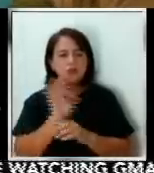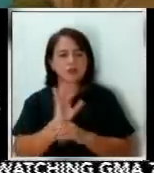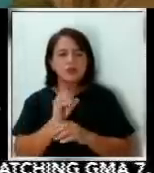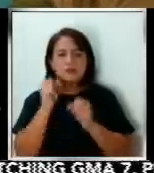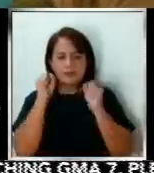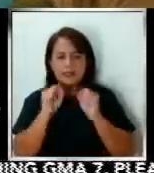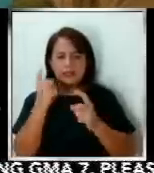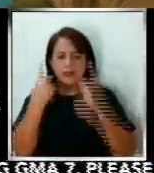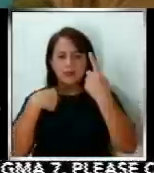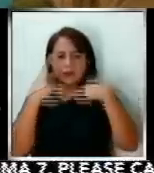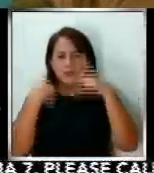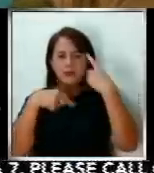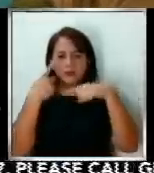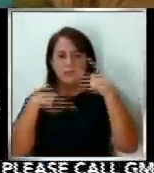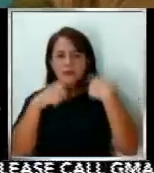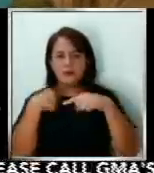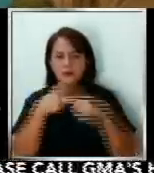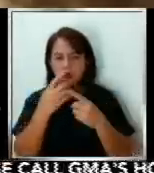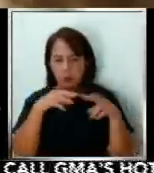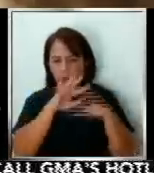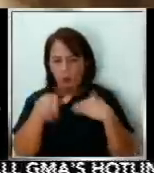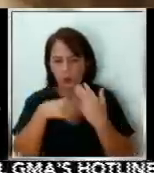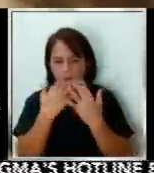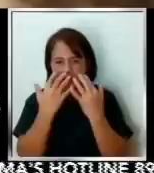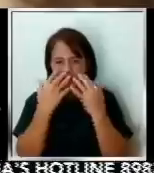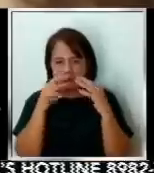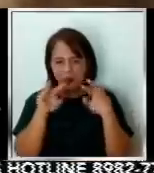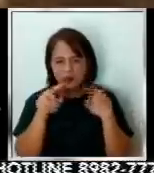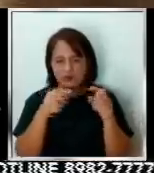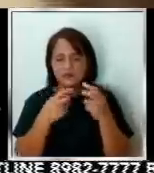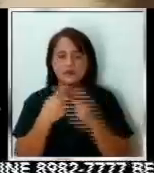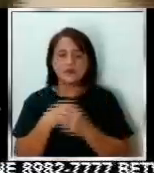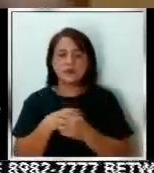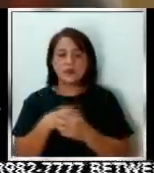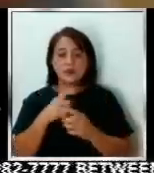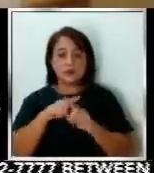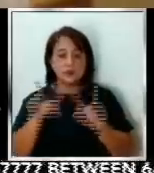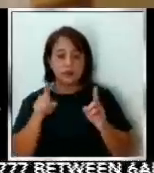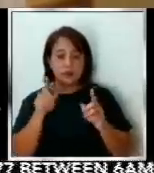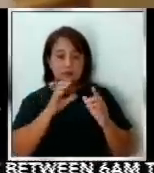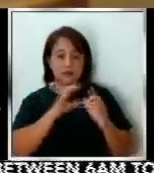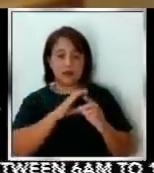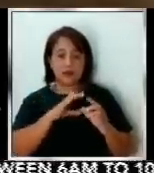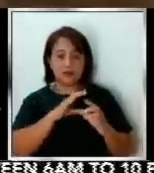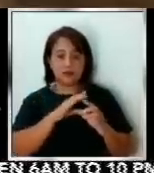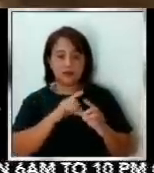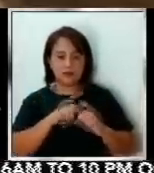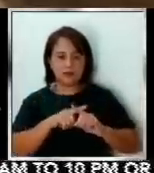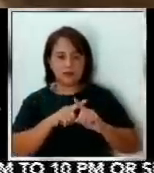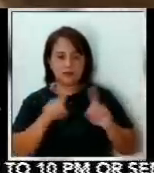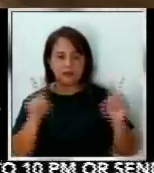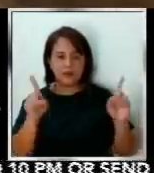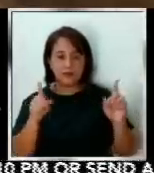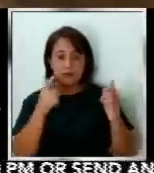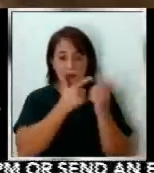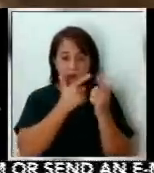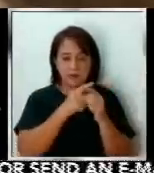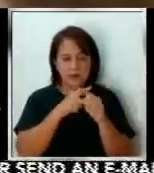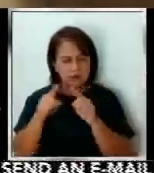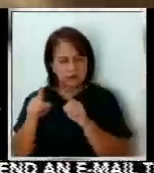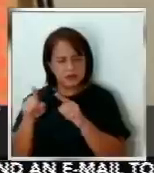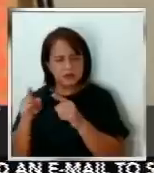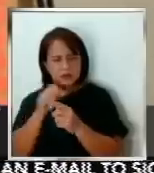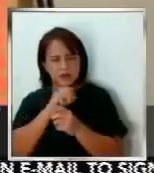nakapanood nito. Ibang-iba raw ang karakter ni Paolo bilang si Ben na malayo sa kanyang pagiging komedyante at mga roles sa